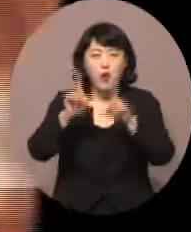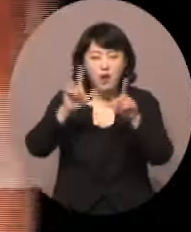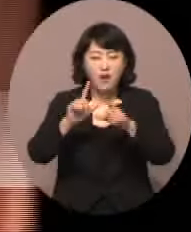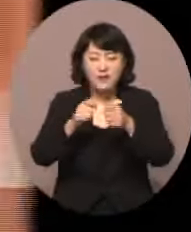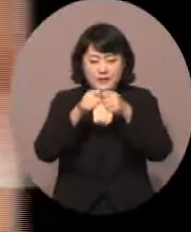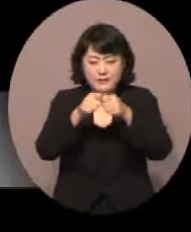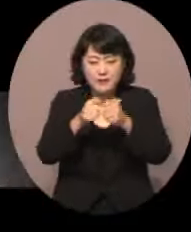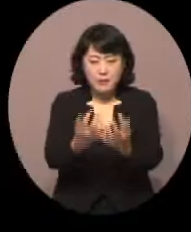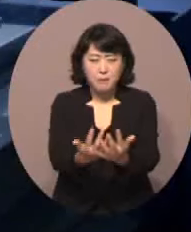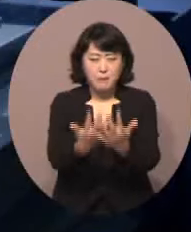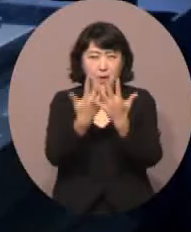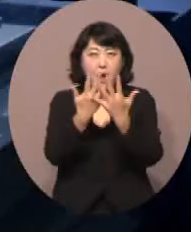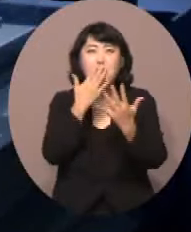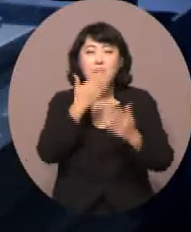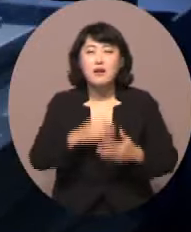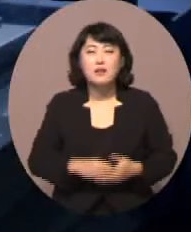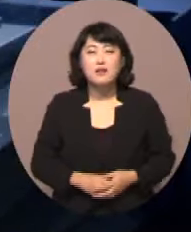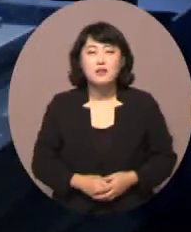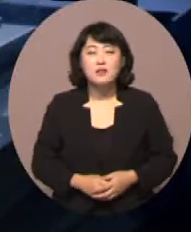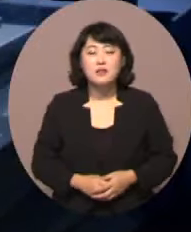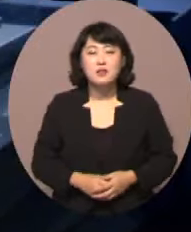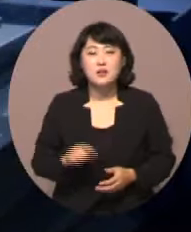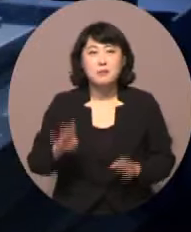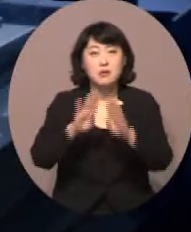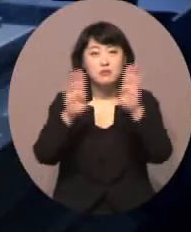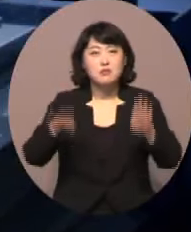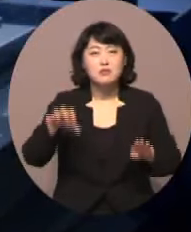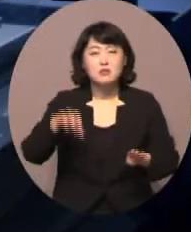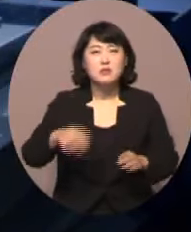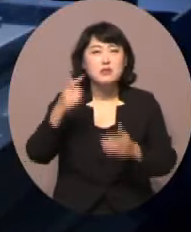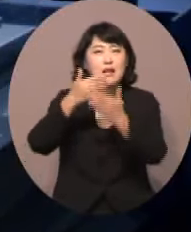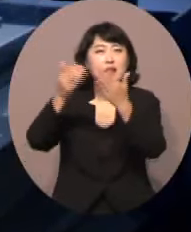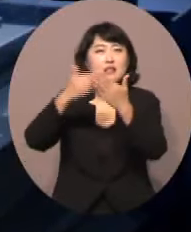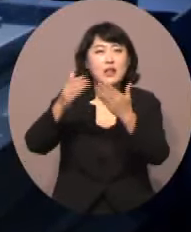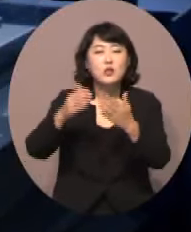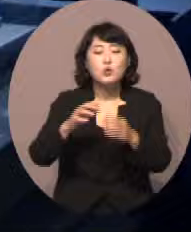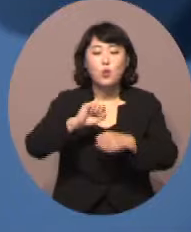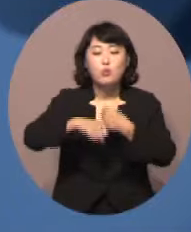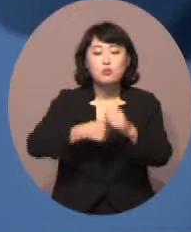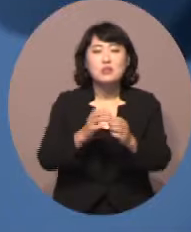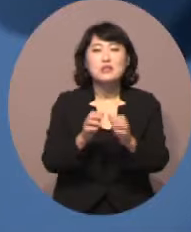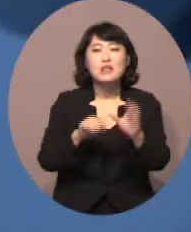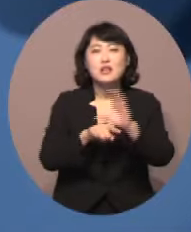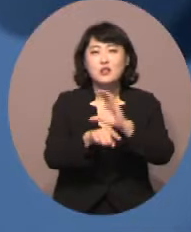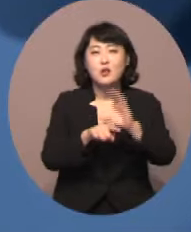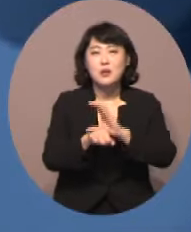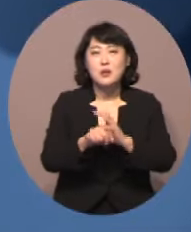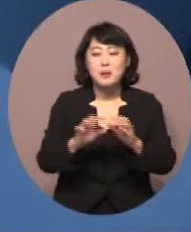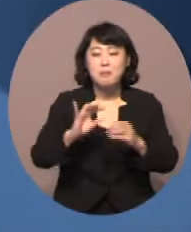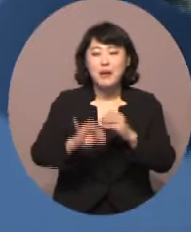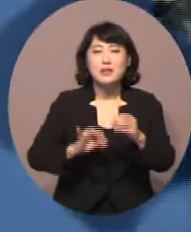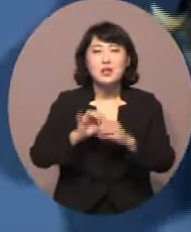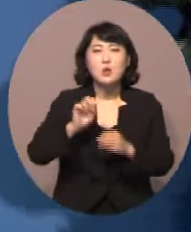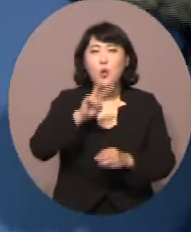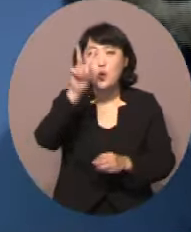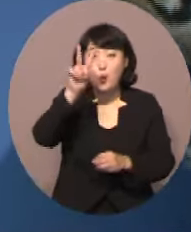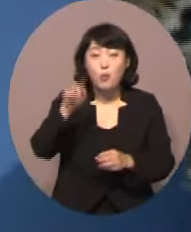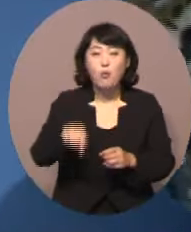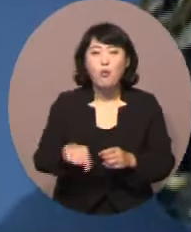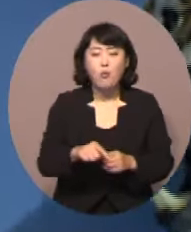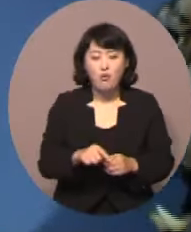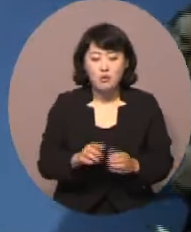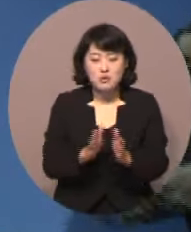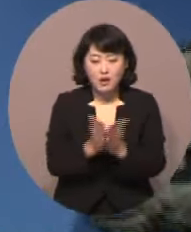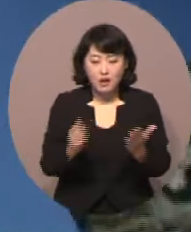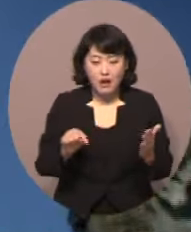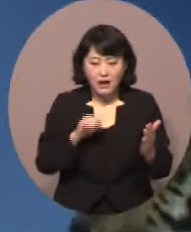세밀하게 드러냅니다. 국립공주박물관에서 열리는 상상의 동물사전 백제의 용 전시. 책 속에 들어온 듯